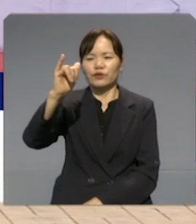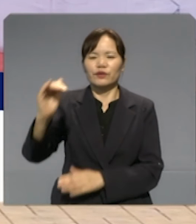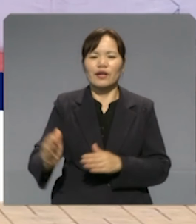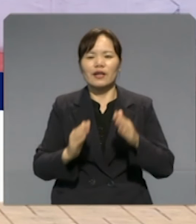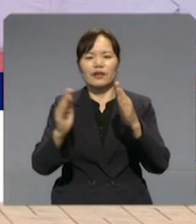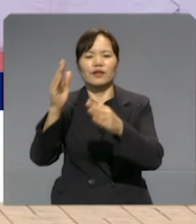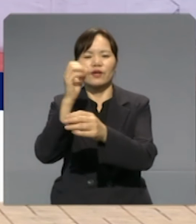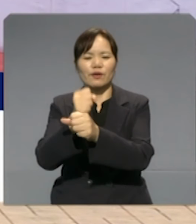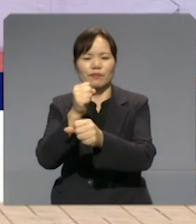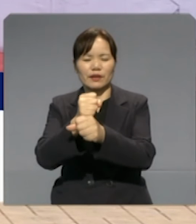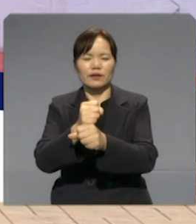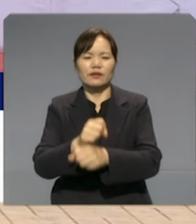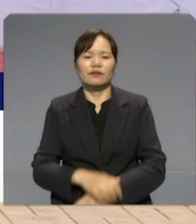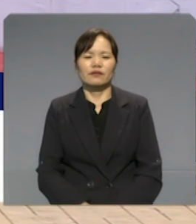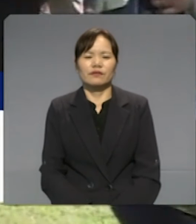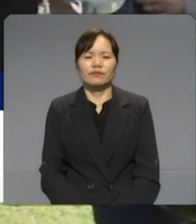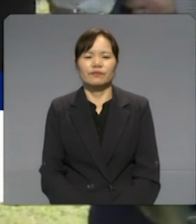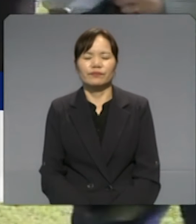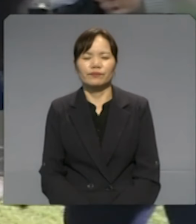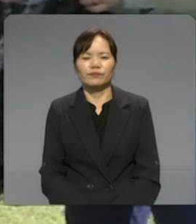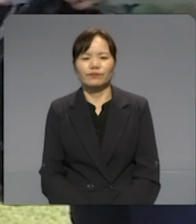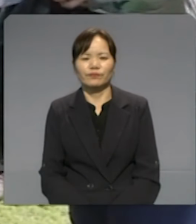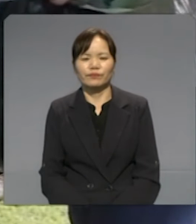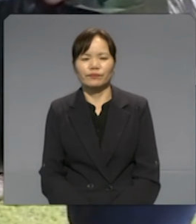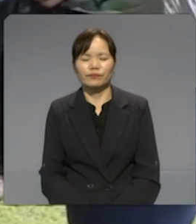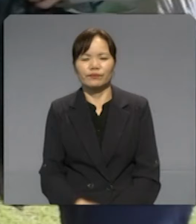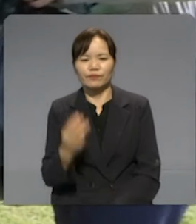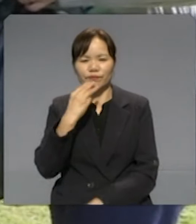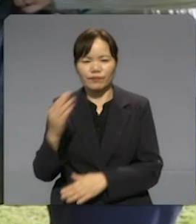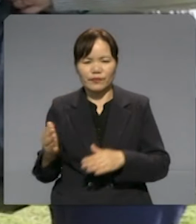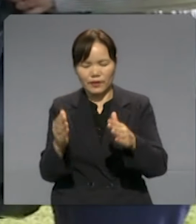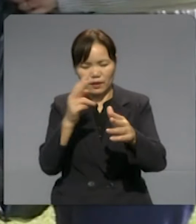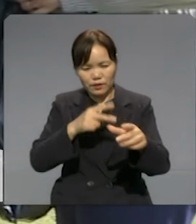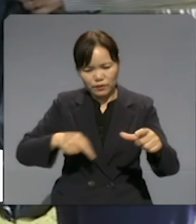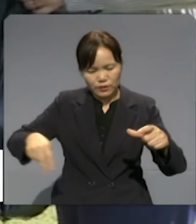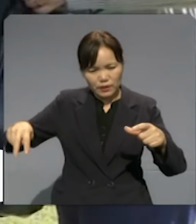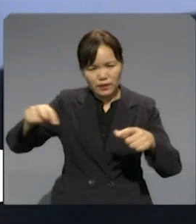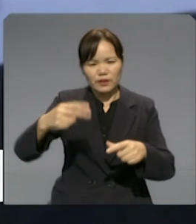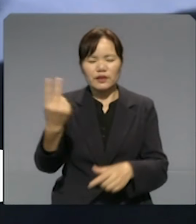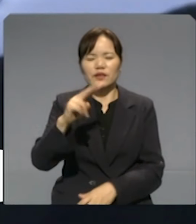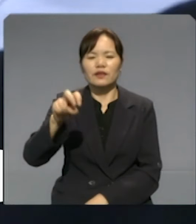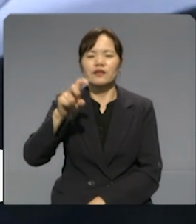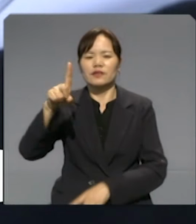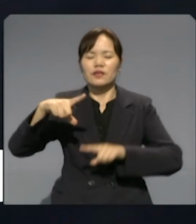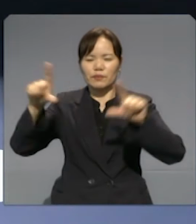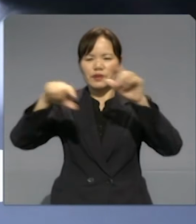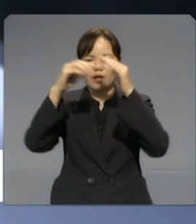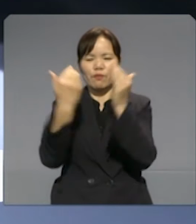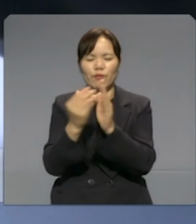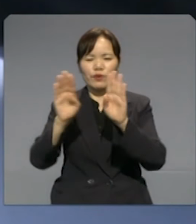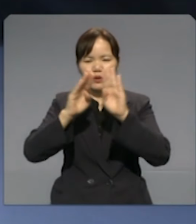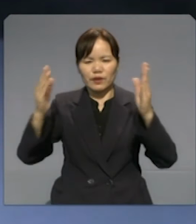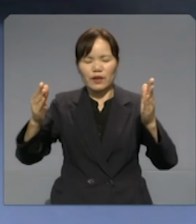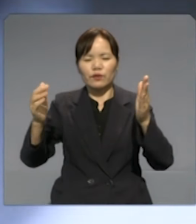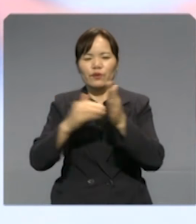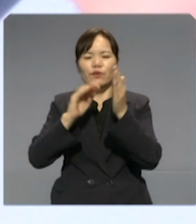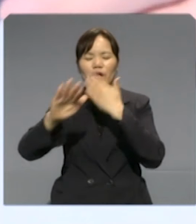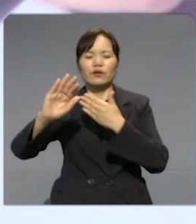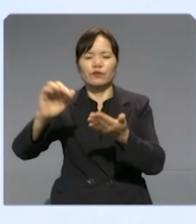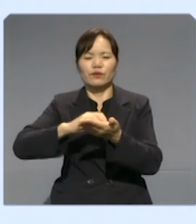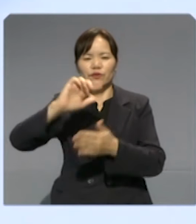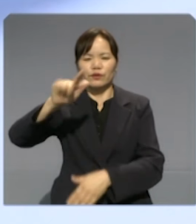길로 조성해 나가겠습니다. 경기 둘레길은 2021년 전 구간 개통 이후 600명